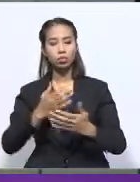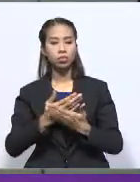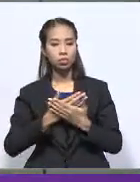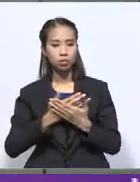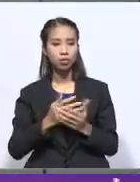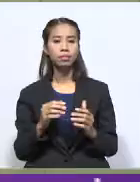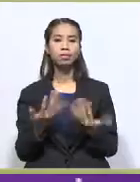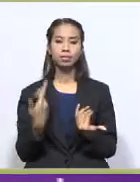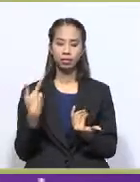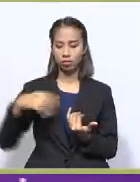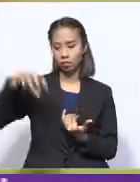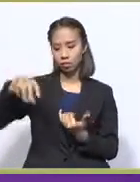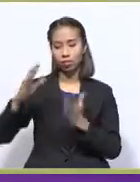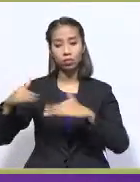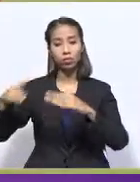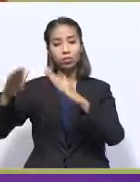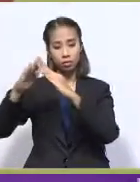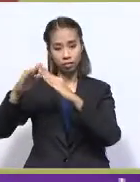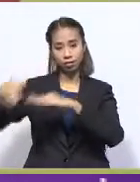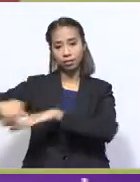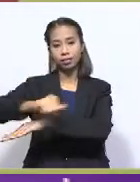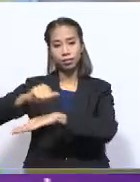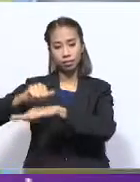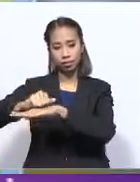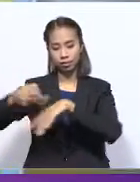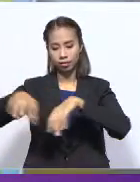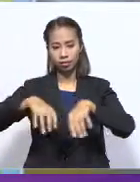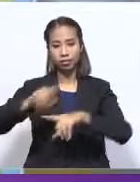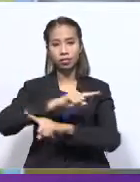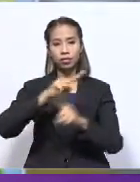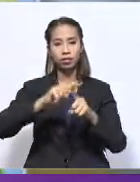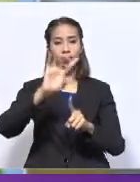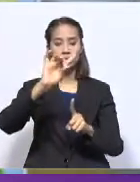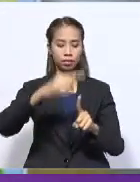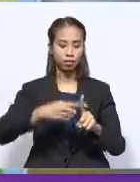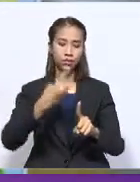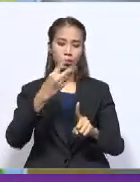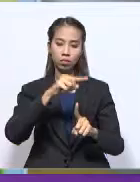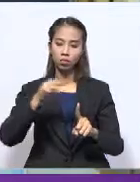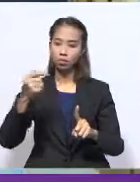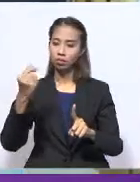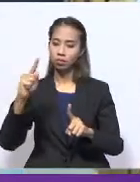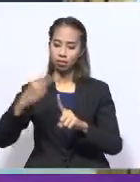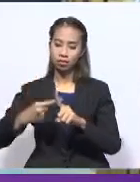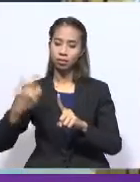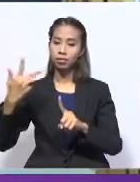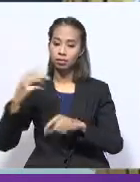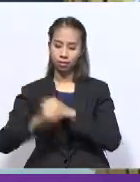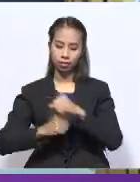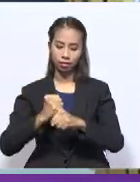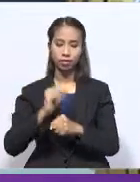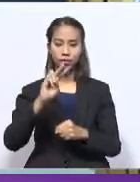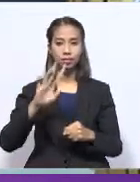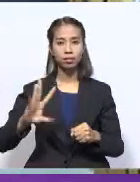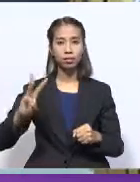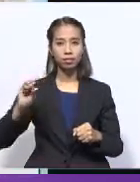นาวพระลานพระราชวังดุสิตและสนามเสือป่าที่จะจัดขึ้นระหว่างวันที่8กุมภาพันธ์ถึง11มีนาคม2561